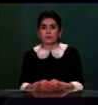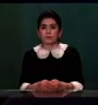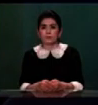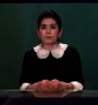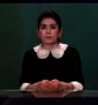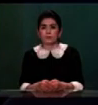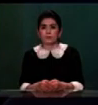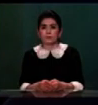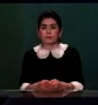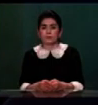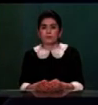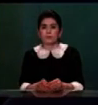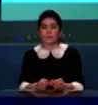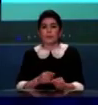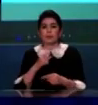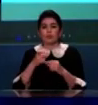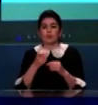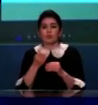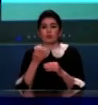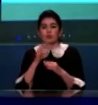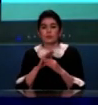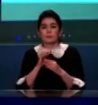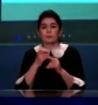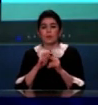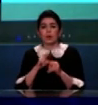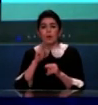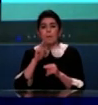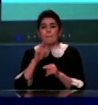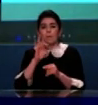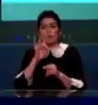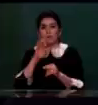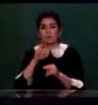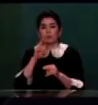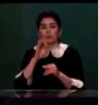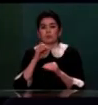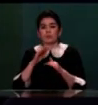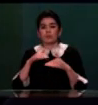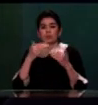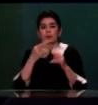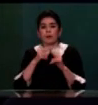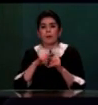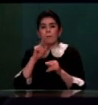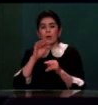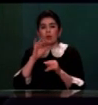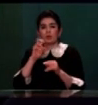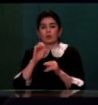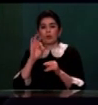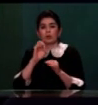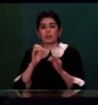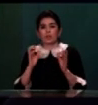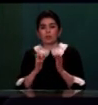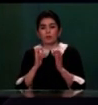Demak, navbatdagi topshiriq. PowerPoint dasturida yaratilgan taqdimotni parol yordamida